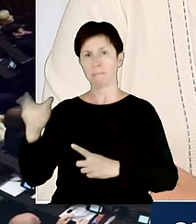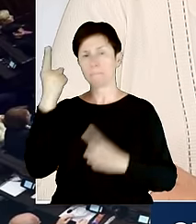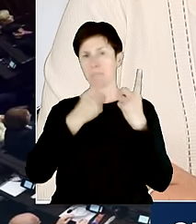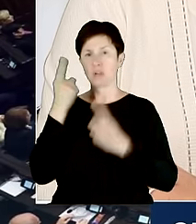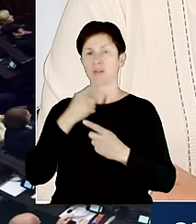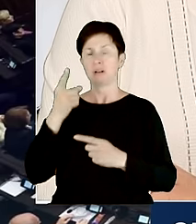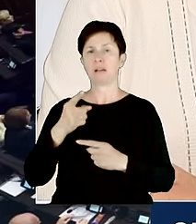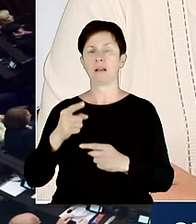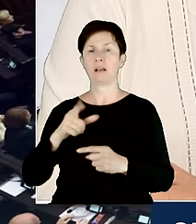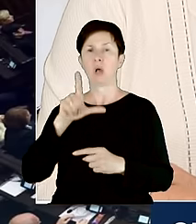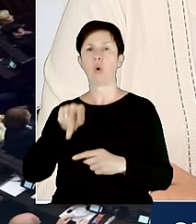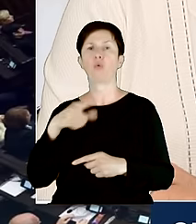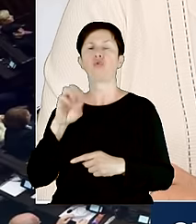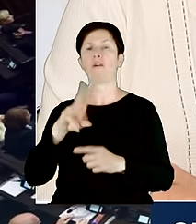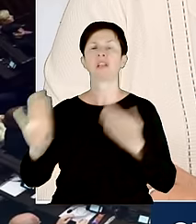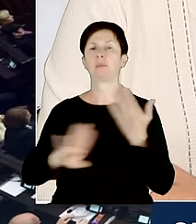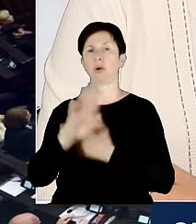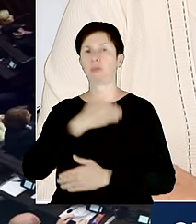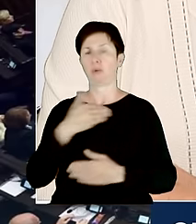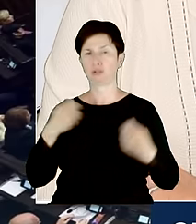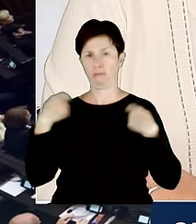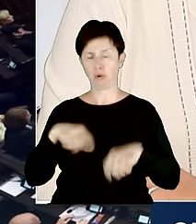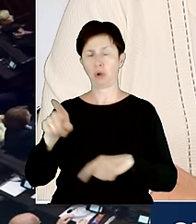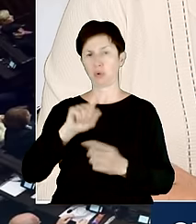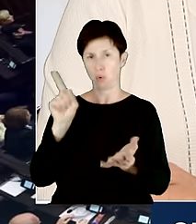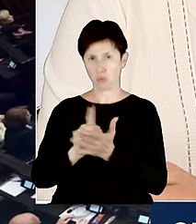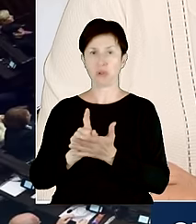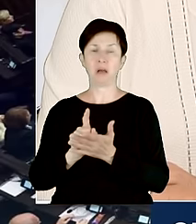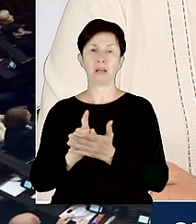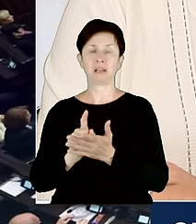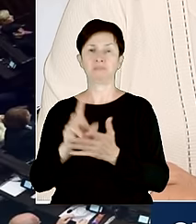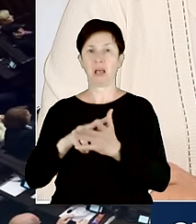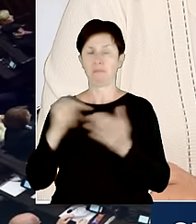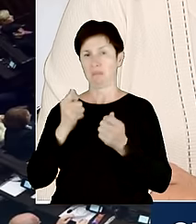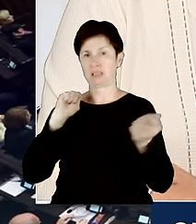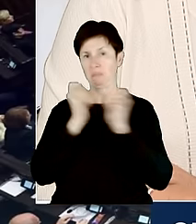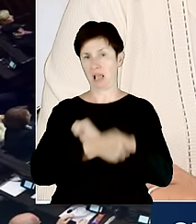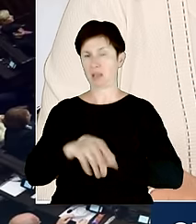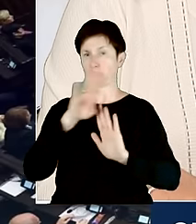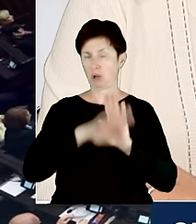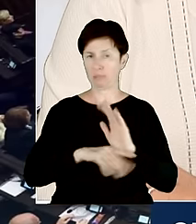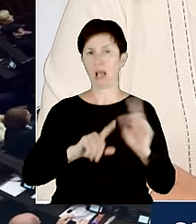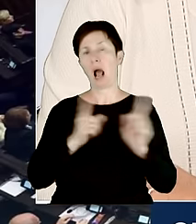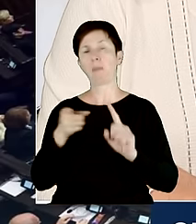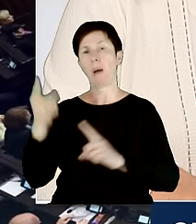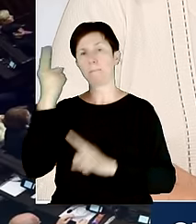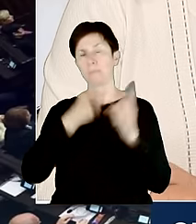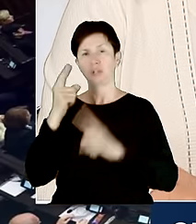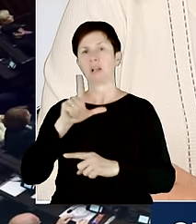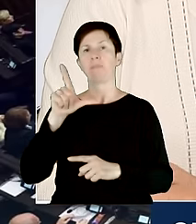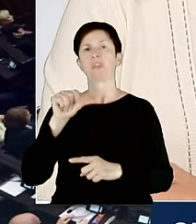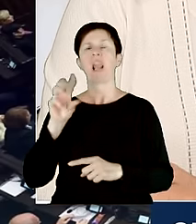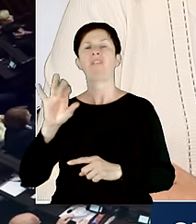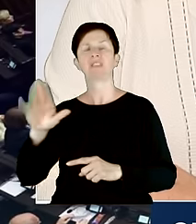jak mówią, polską wieść pójdą na tak daleko liberalne przepisy aborcyjne? Czy być może sądzi pan, że Lewica cofnie się ze swoimi